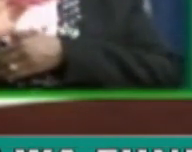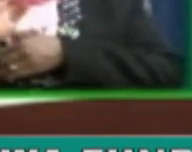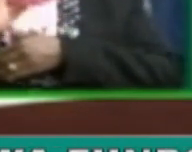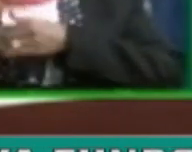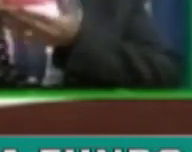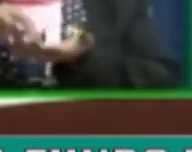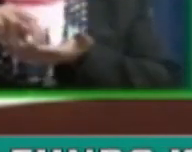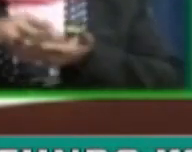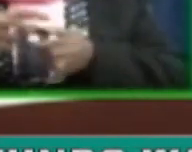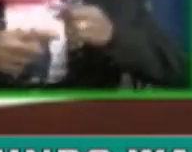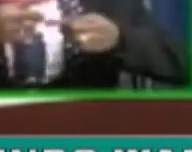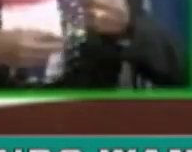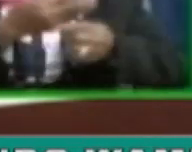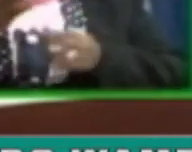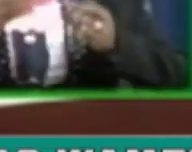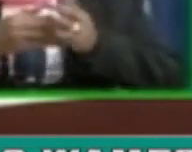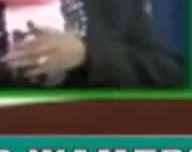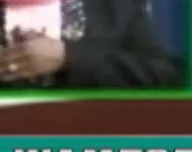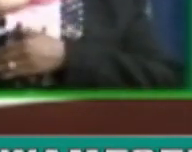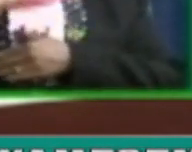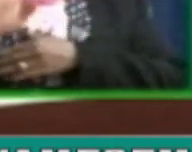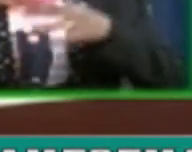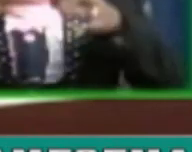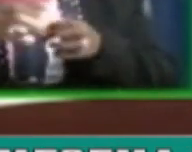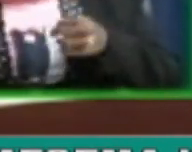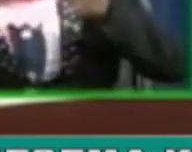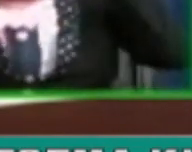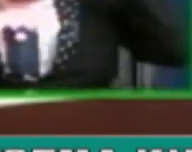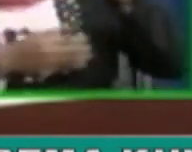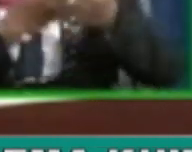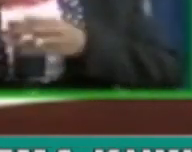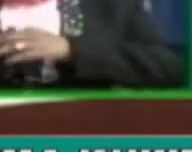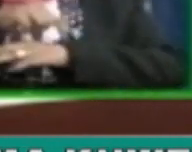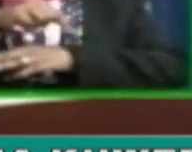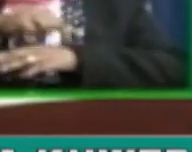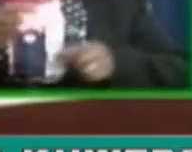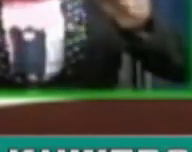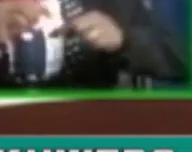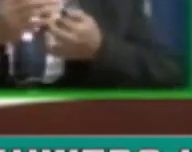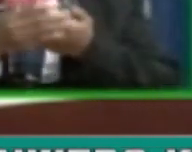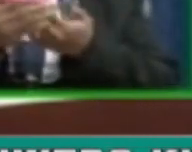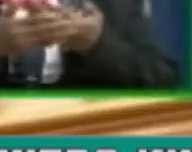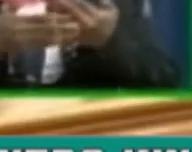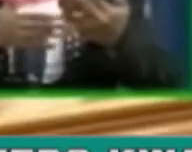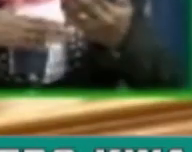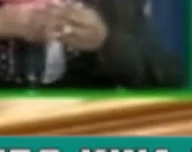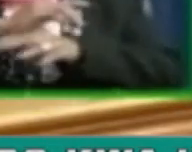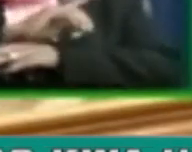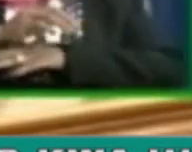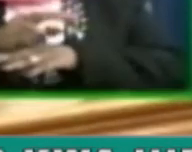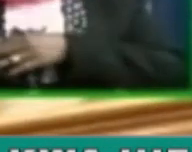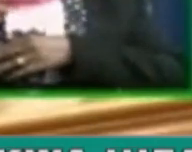ya kusimamia mradi huo hadi kumalizika kwake. Hivyo kamati inashauri serikali kwa wakati umefika kwa nchi yetu ya Zanzibar kuwa na